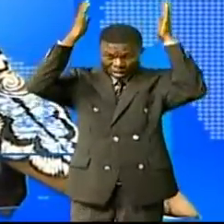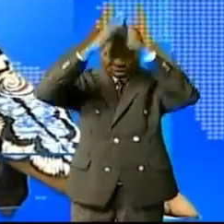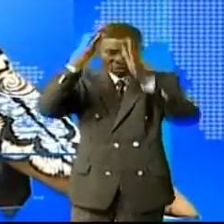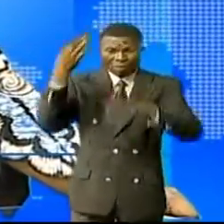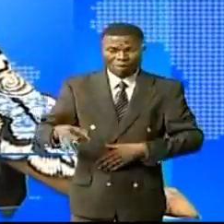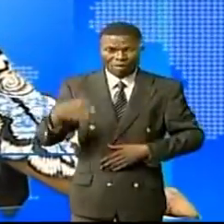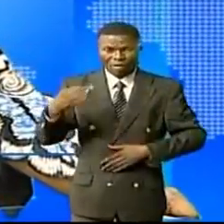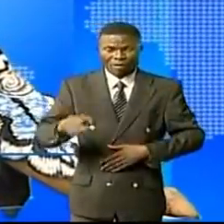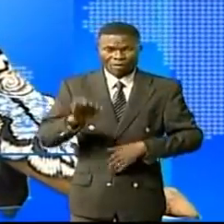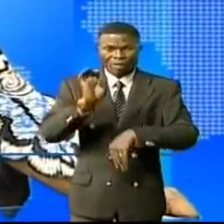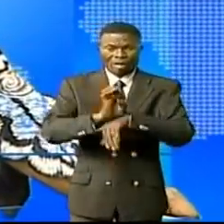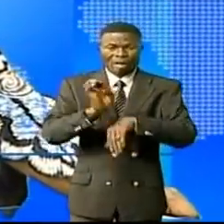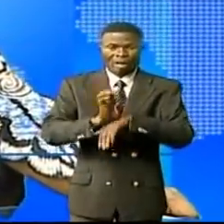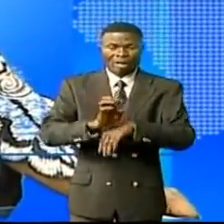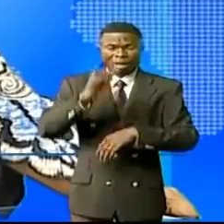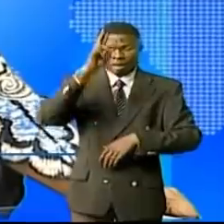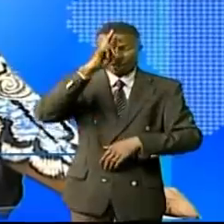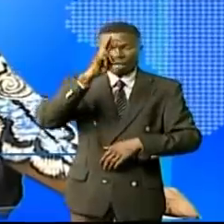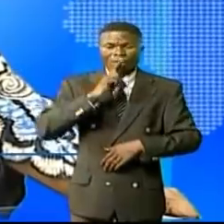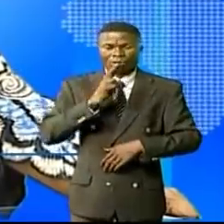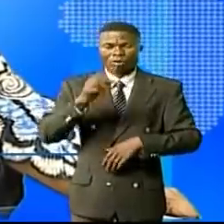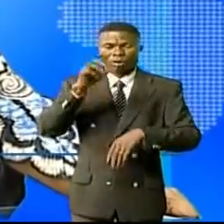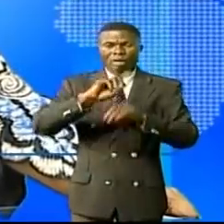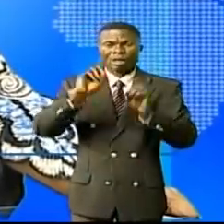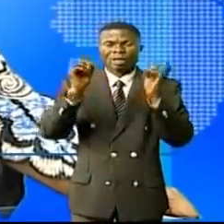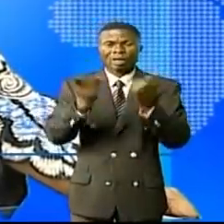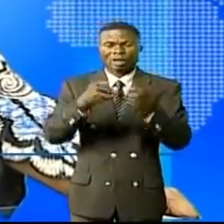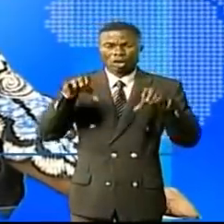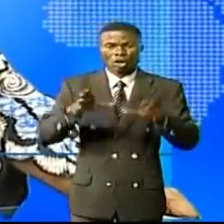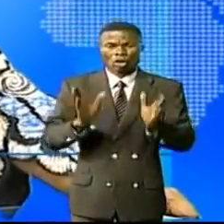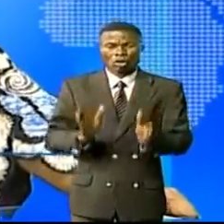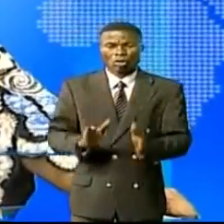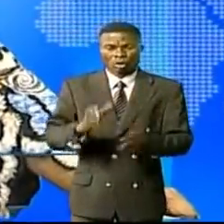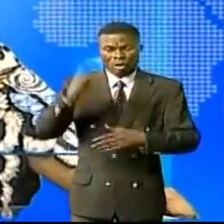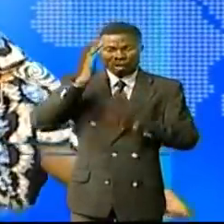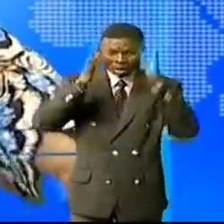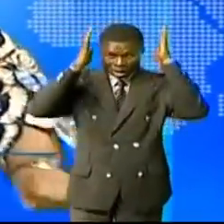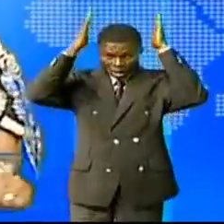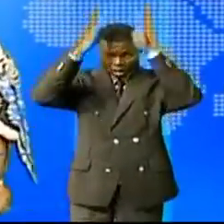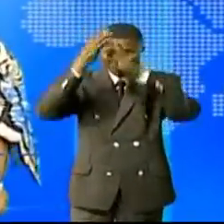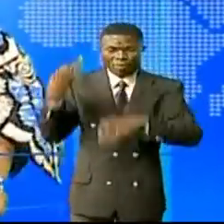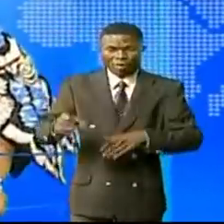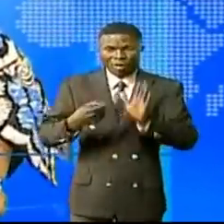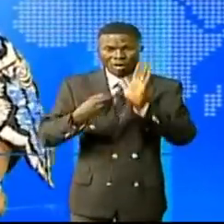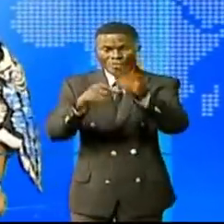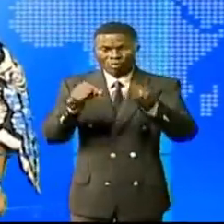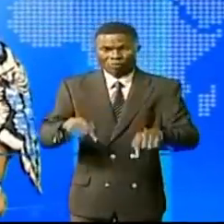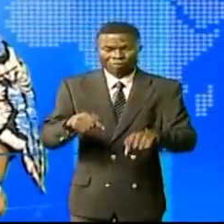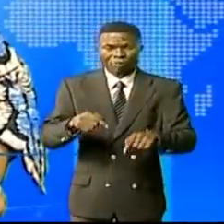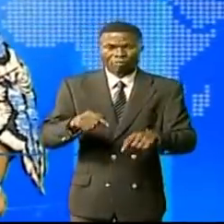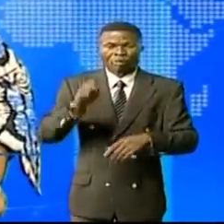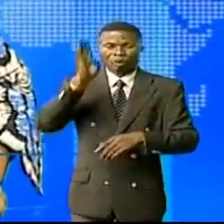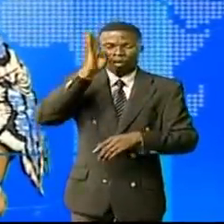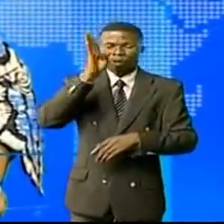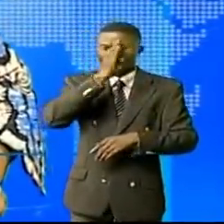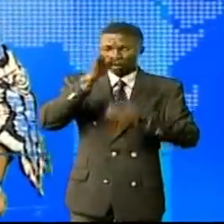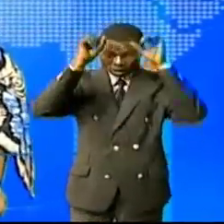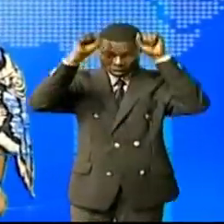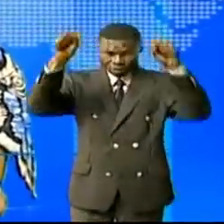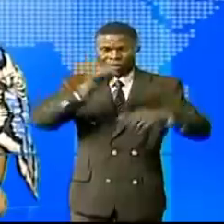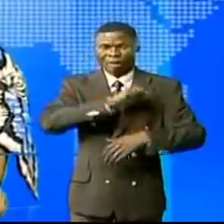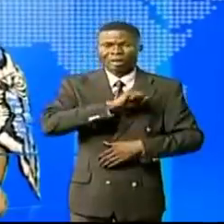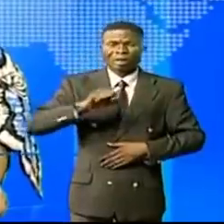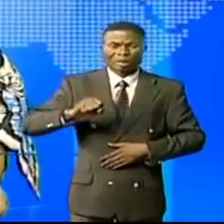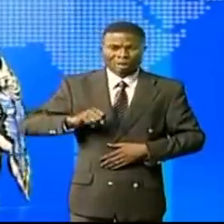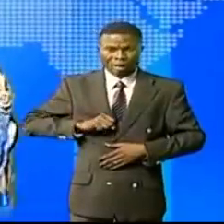romain pour les diocèses du Zaïre », préfacé par le pape François lui-même, a été présenté aujourd'hui par Modeste Obahati Lukwebo, président du